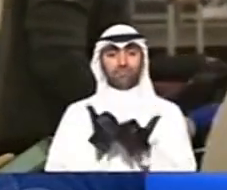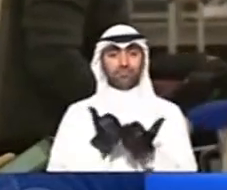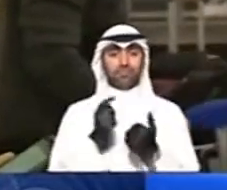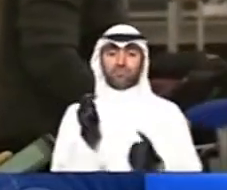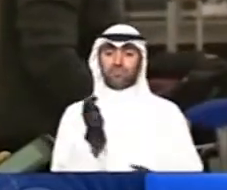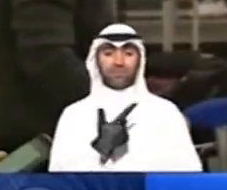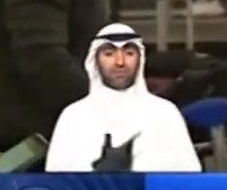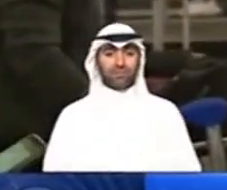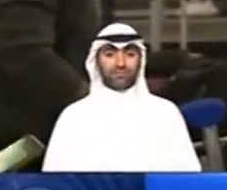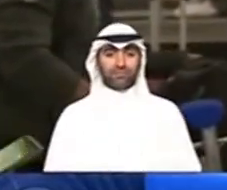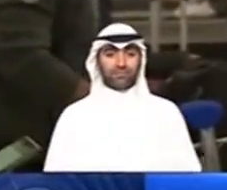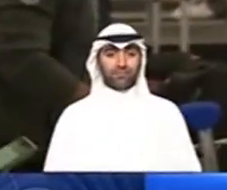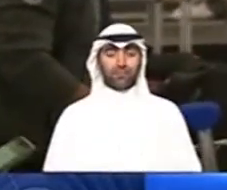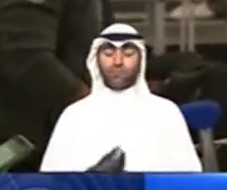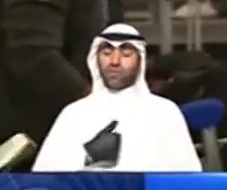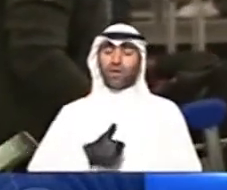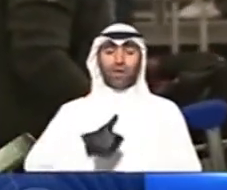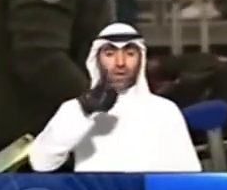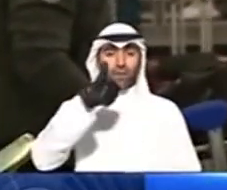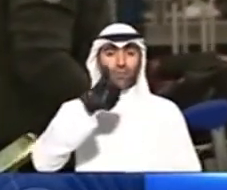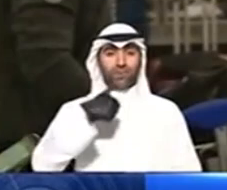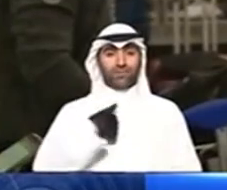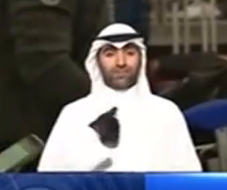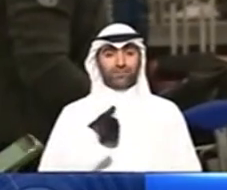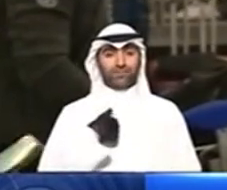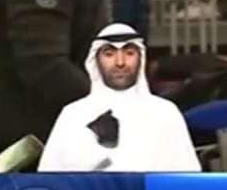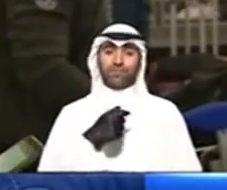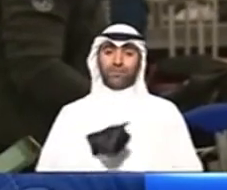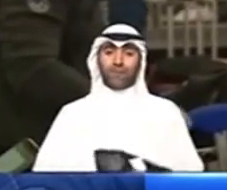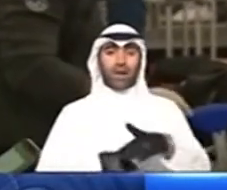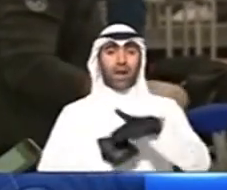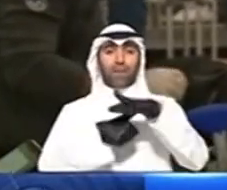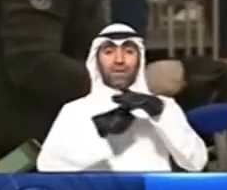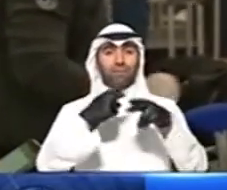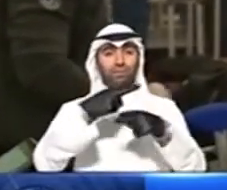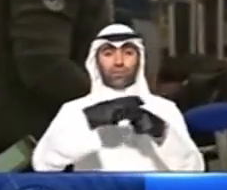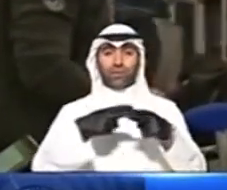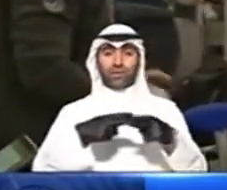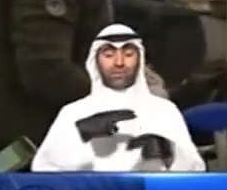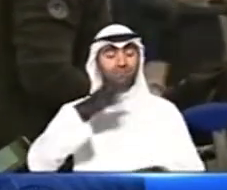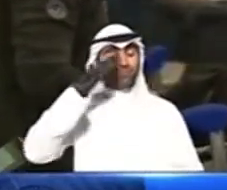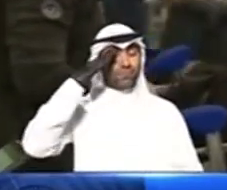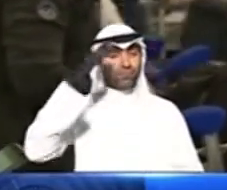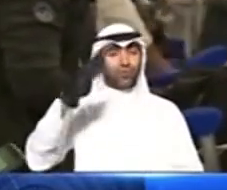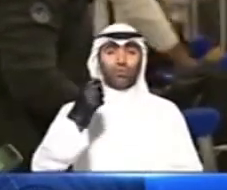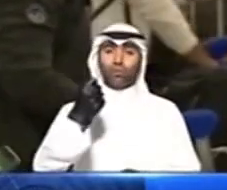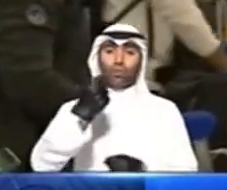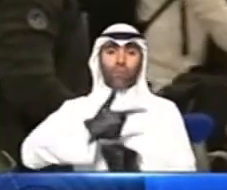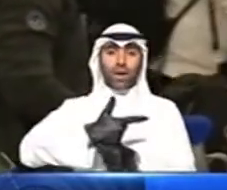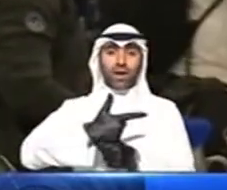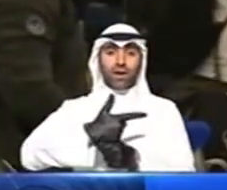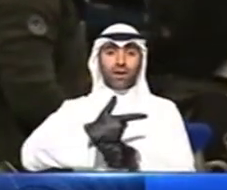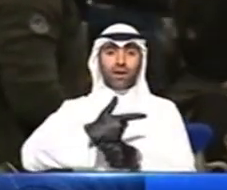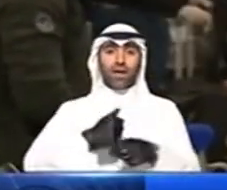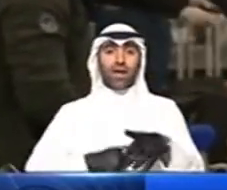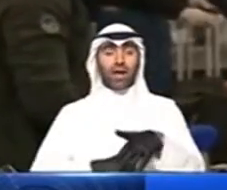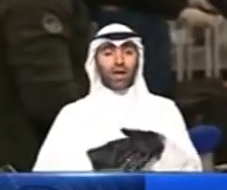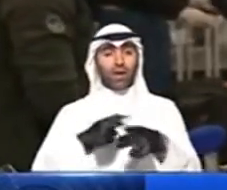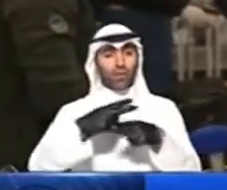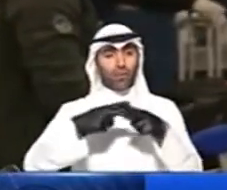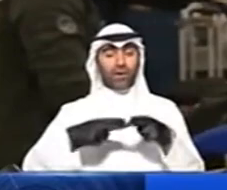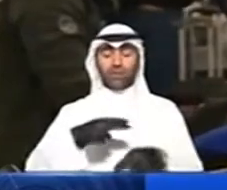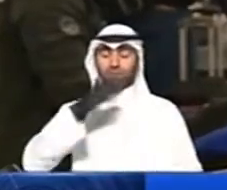السمو أمير الكويت وولي العهد على المجهود اللي قاعد يبذلونه على أساس